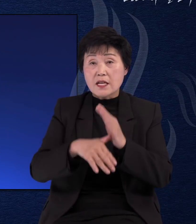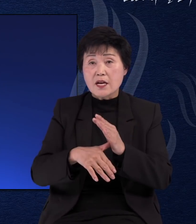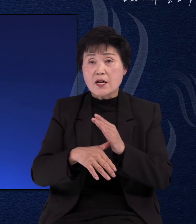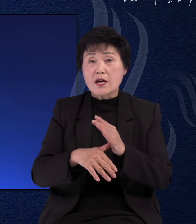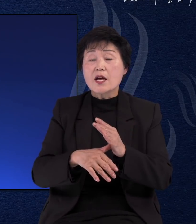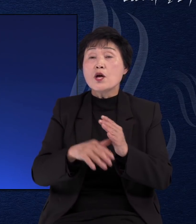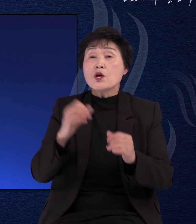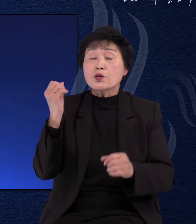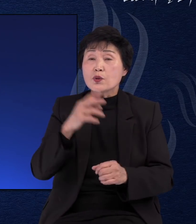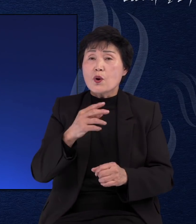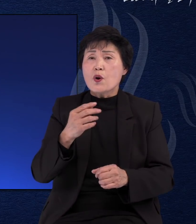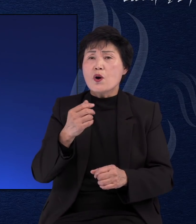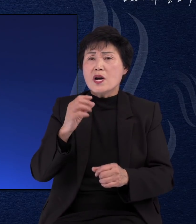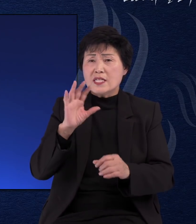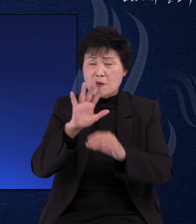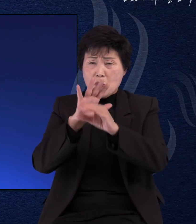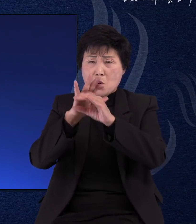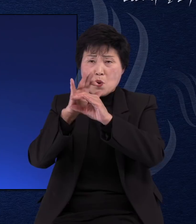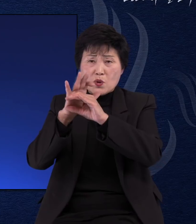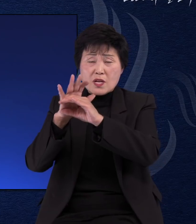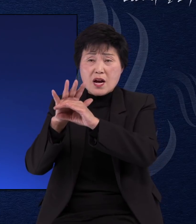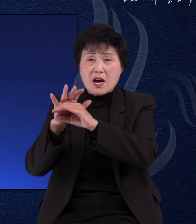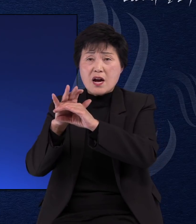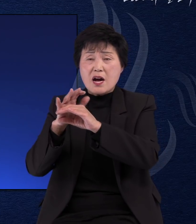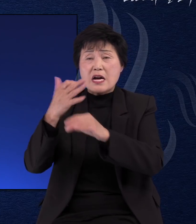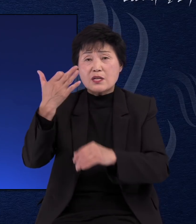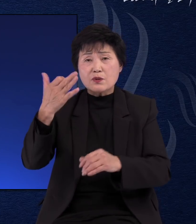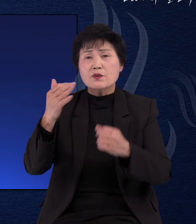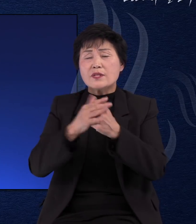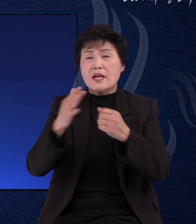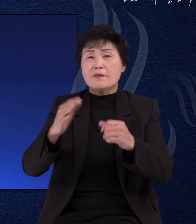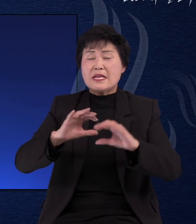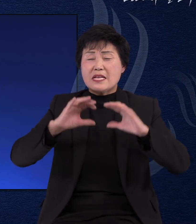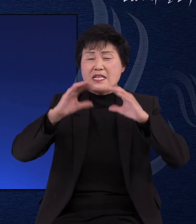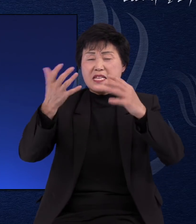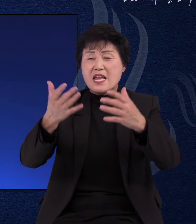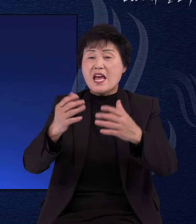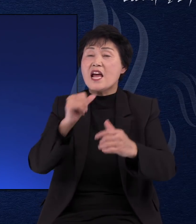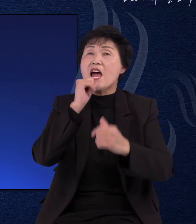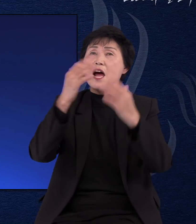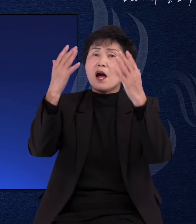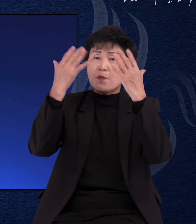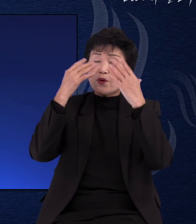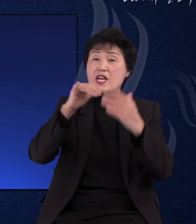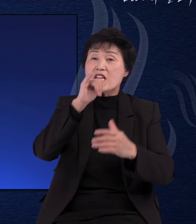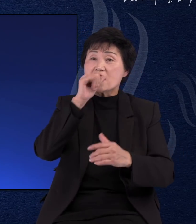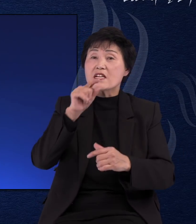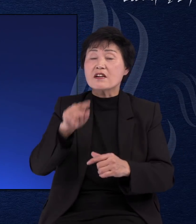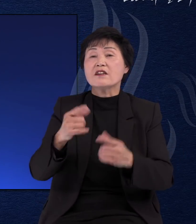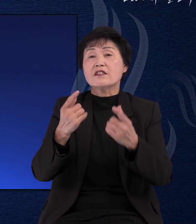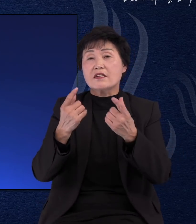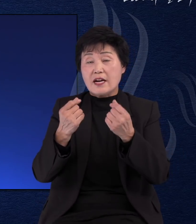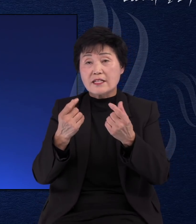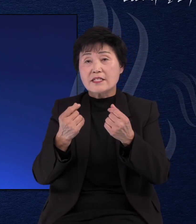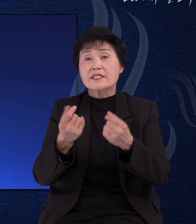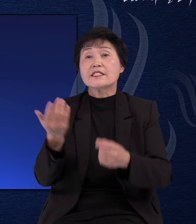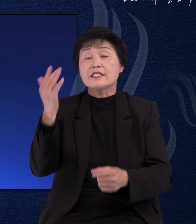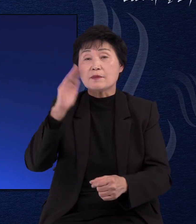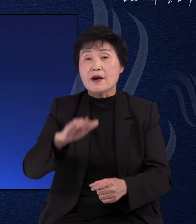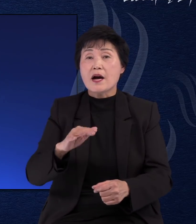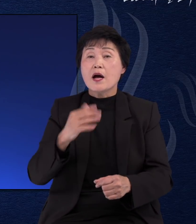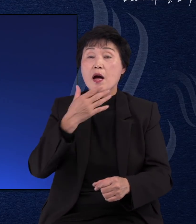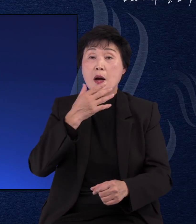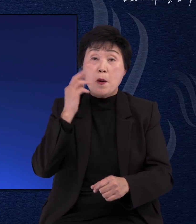같아도 바울이 빌립보 감옥 안에서 뭐라 그럽니까? 1장 12절에 형제들아, 내가 감옥 안에 들어와 당한 일이 도리어 복음의 진보가